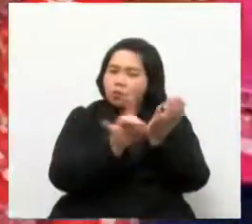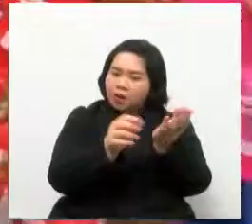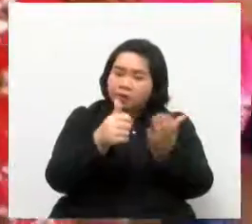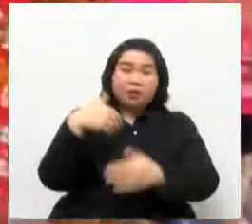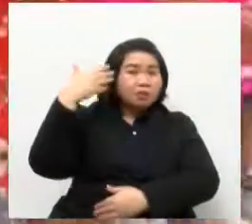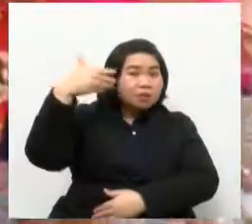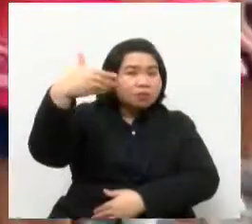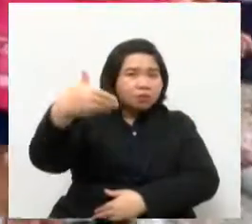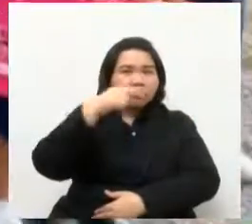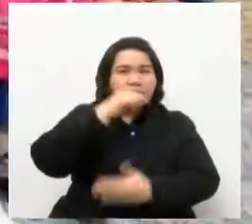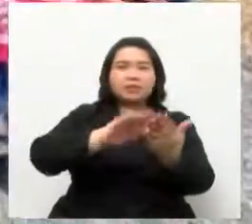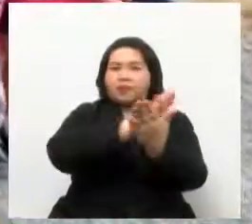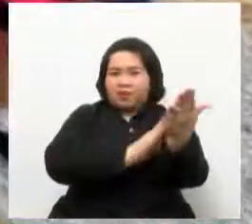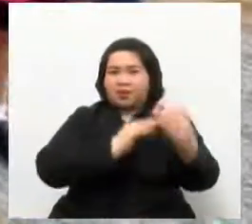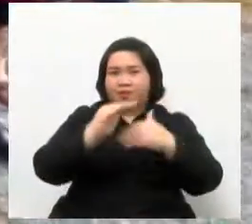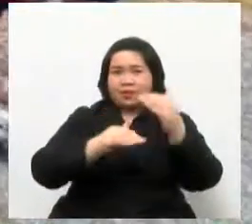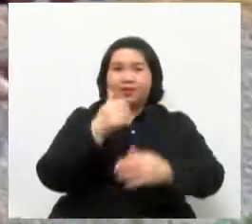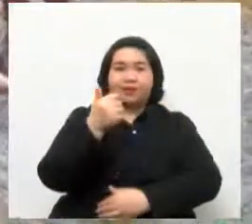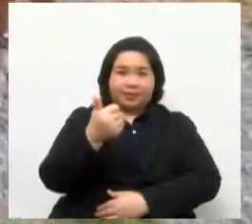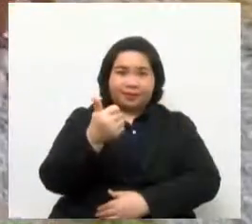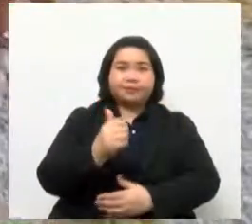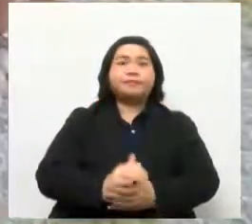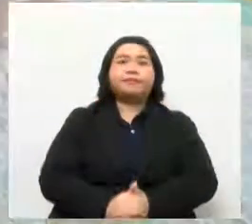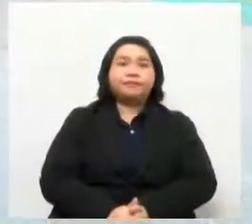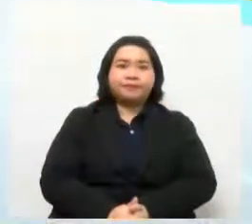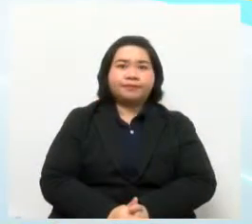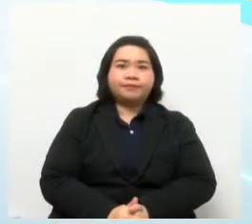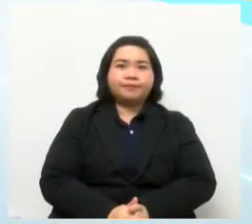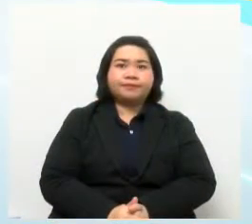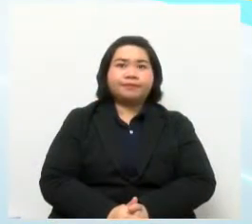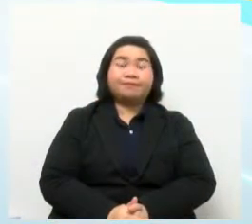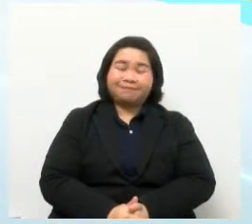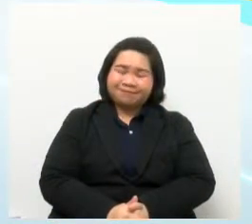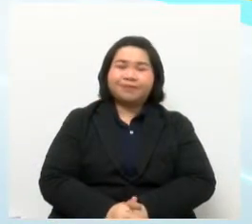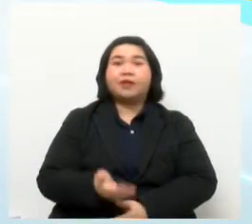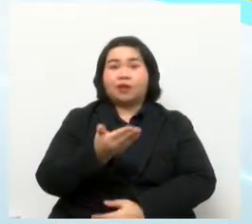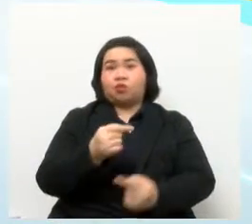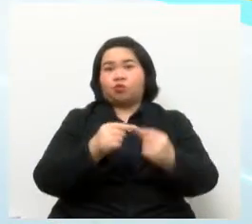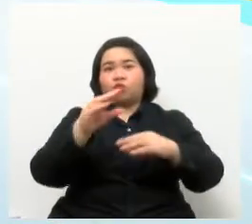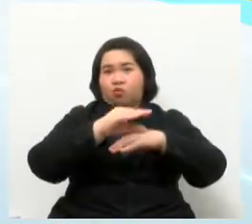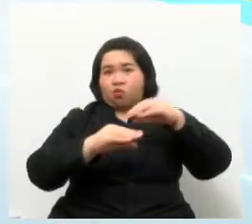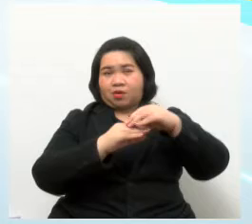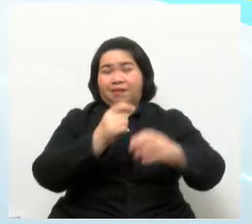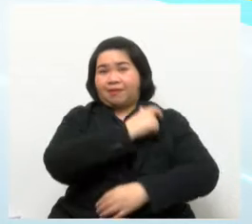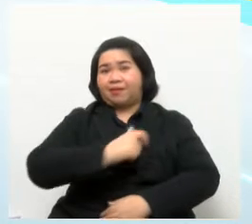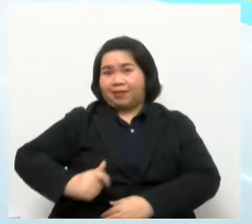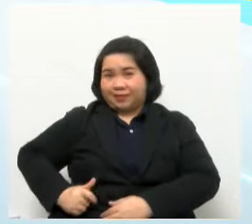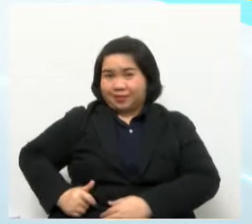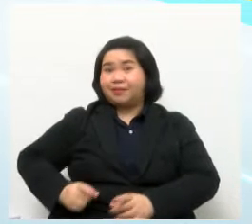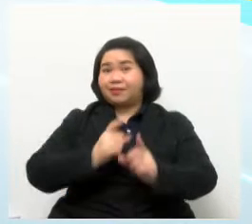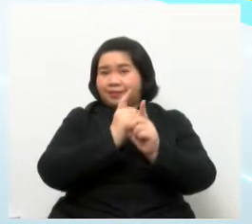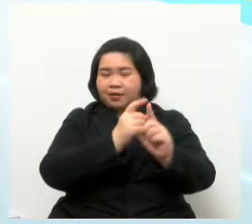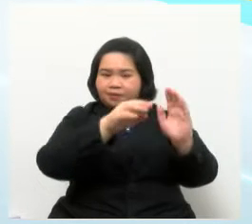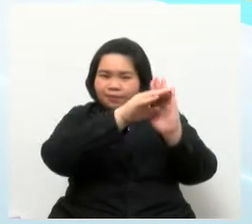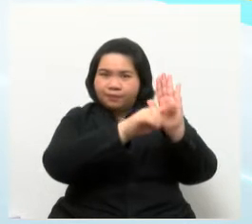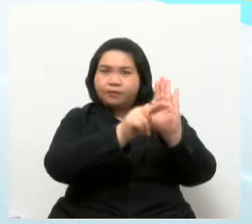ป็นกำลังในการพัฒนาประเทศชาติสืบไป และนั่นก็คือโครงการตามพระราชดำรินะคะการน้อมนำพระบ